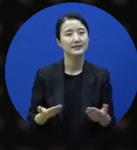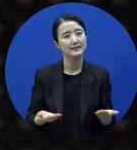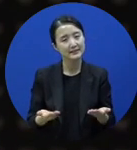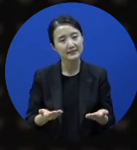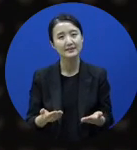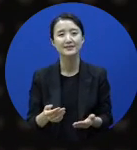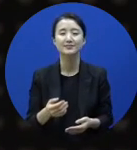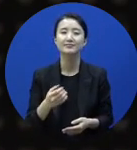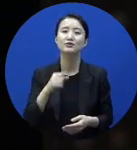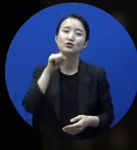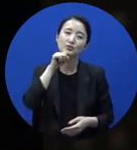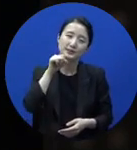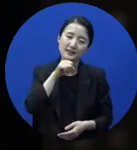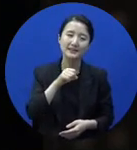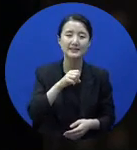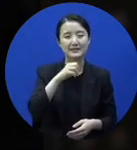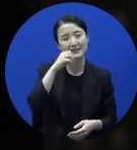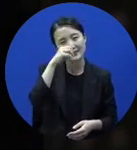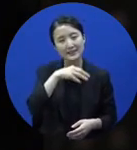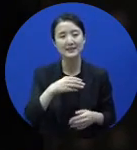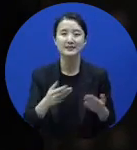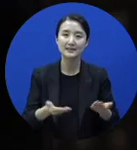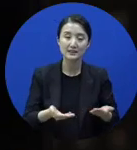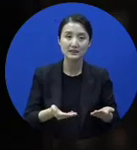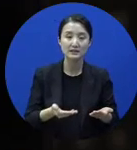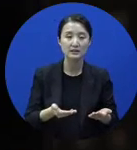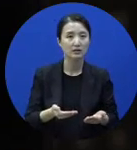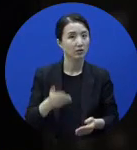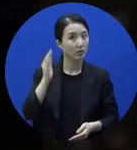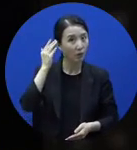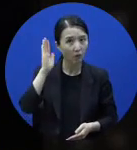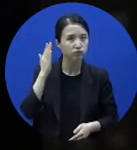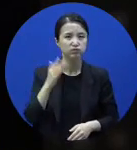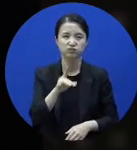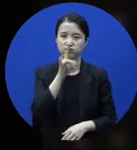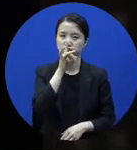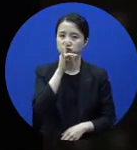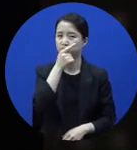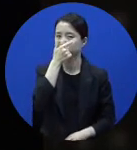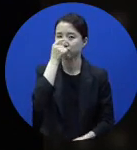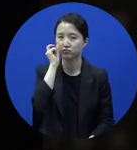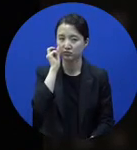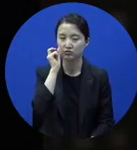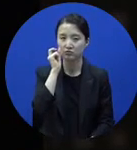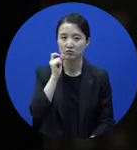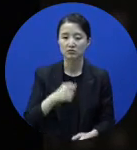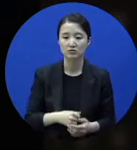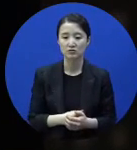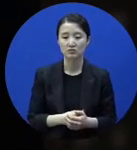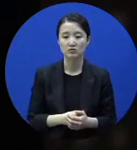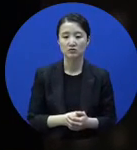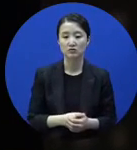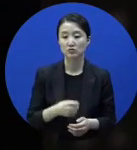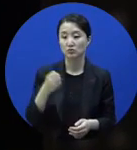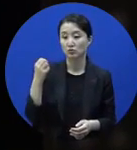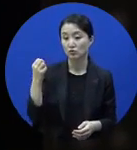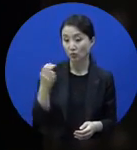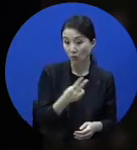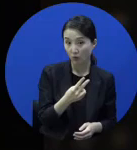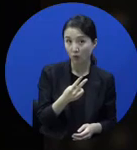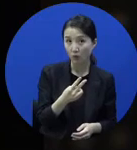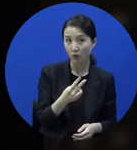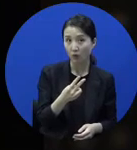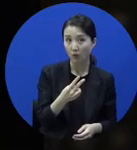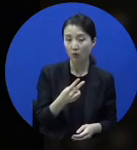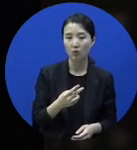86으로 나와 있으니까 26년이나 더 살아야 돼요. 그리고 만약에 자식 같은 경우는 100세라고 하면은 40년을 더 살아야